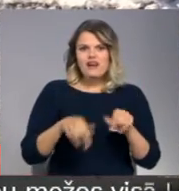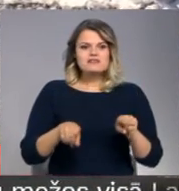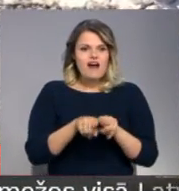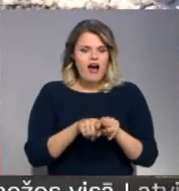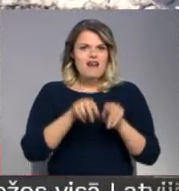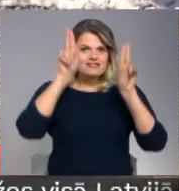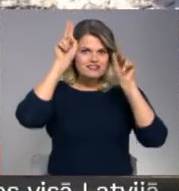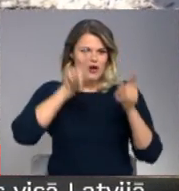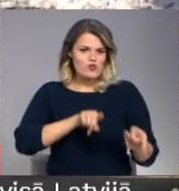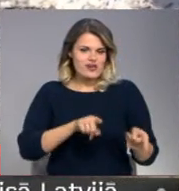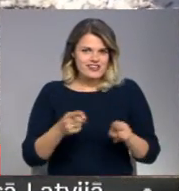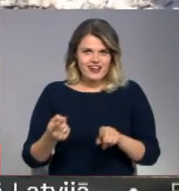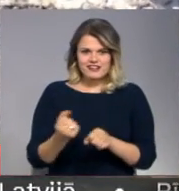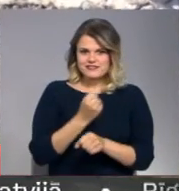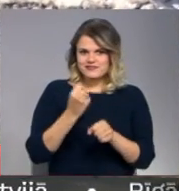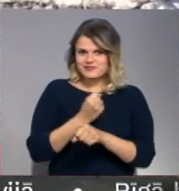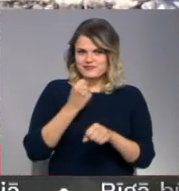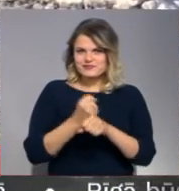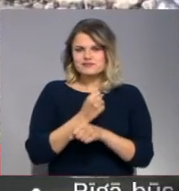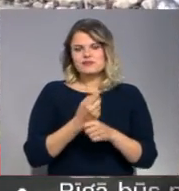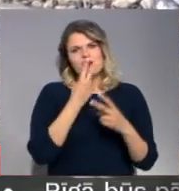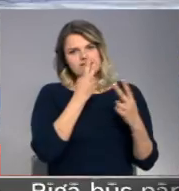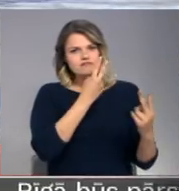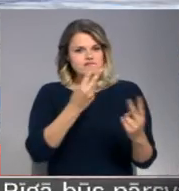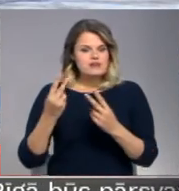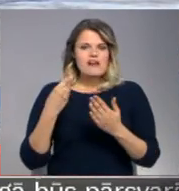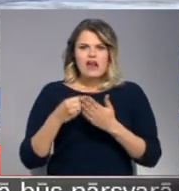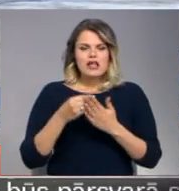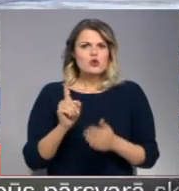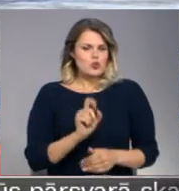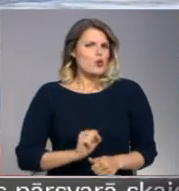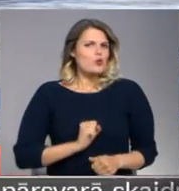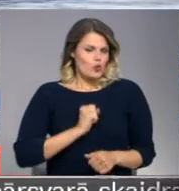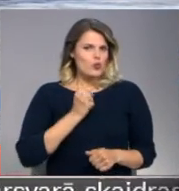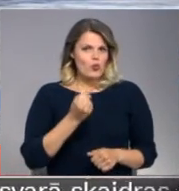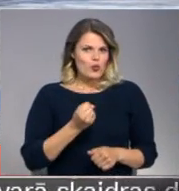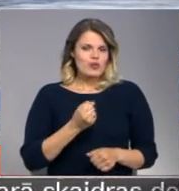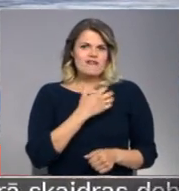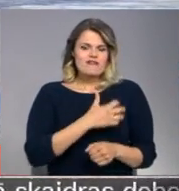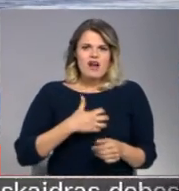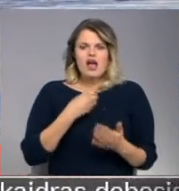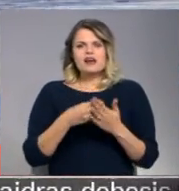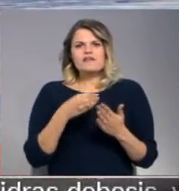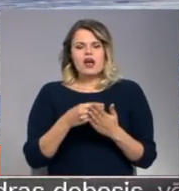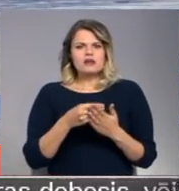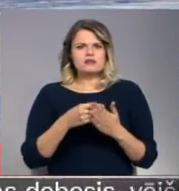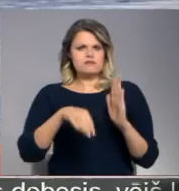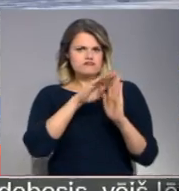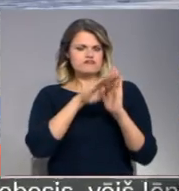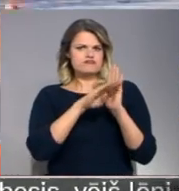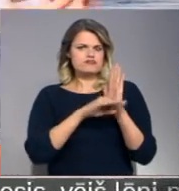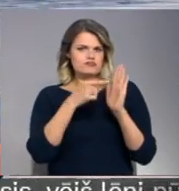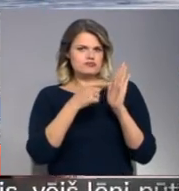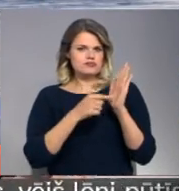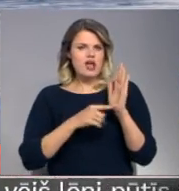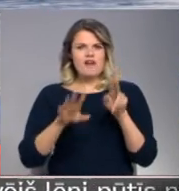zaķu grils. Tā izvērtēšana ir īstenībā ļoti grūta. Ja tev jāvērtē krasi pēc kritērijiem, ka